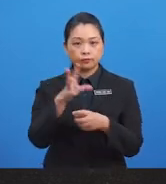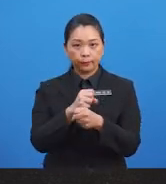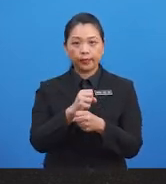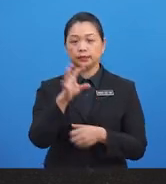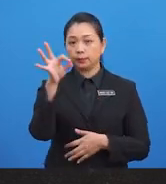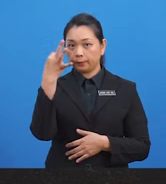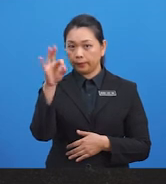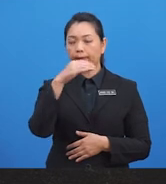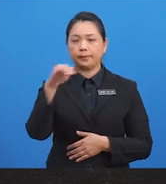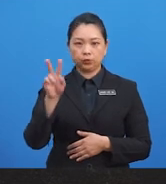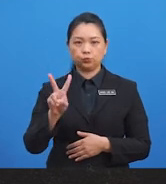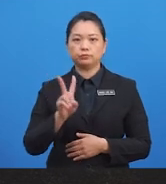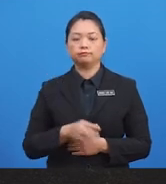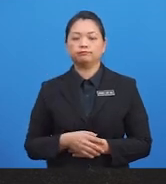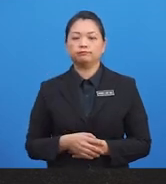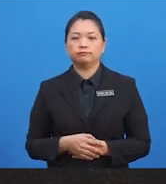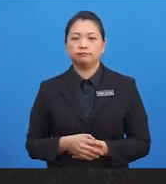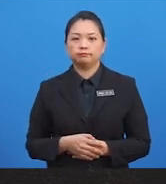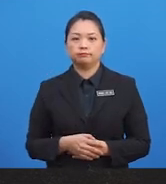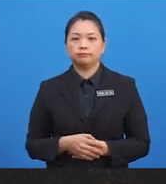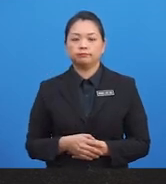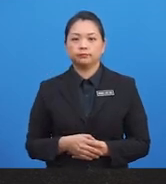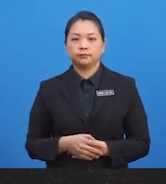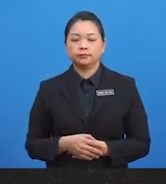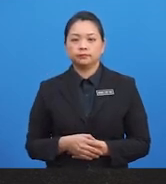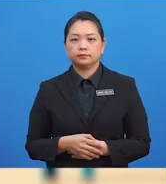ialah 19 per 2.